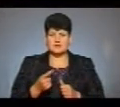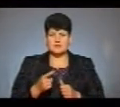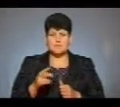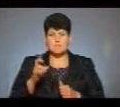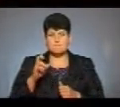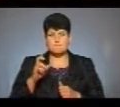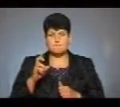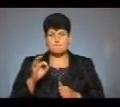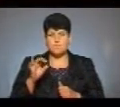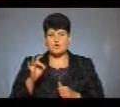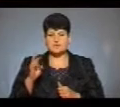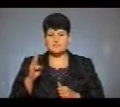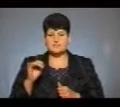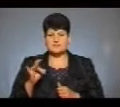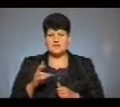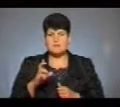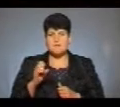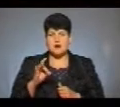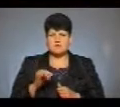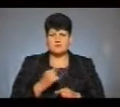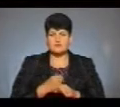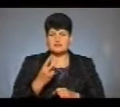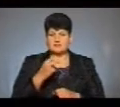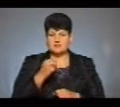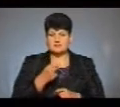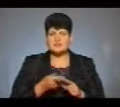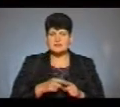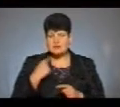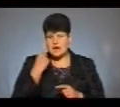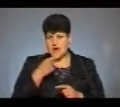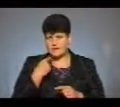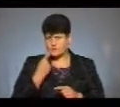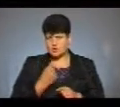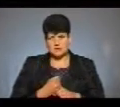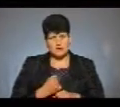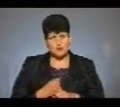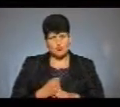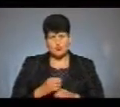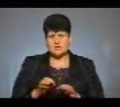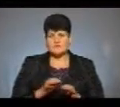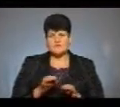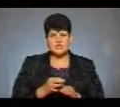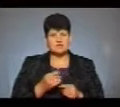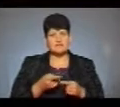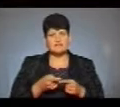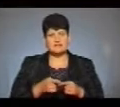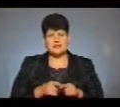барви», майстриня працювала 2 місяці. Це авторська робота, вишивка в